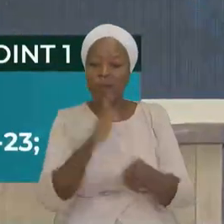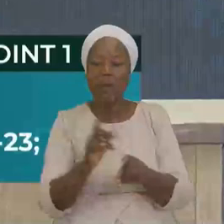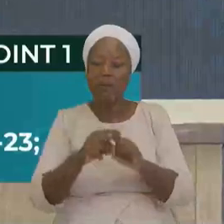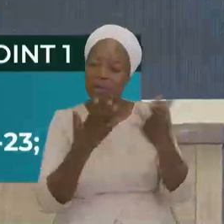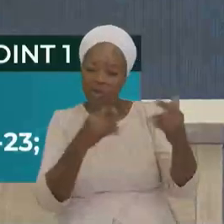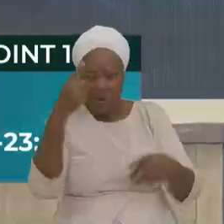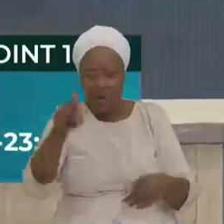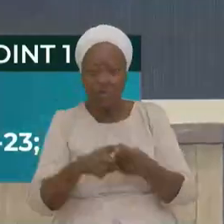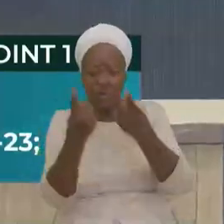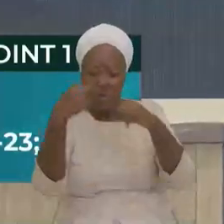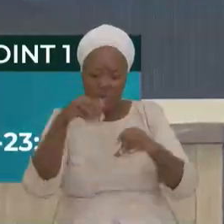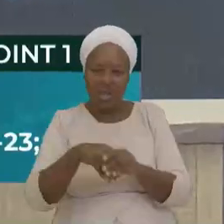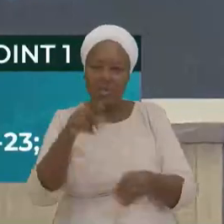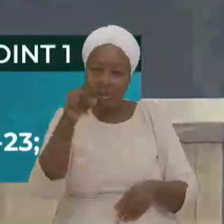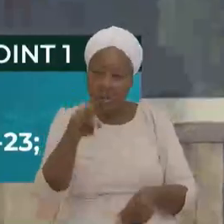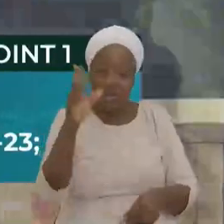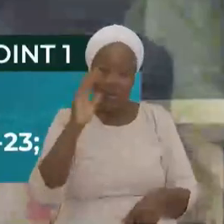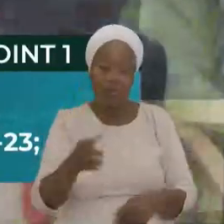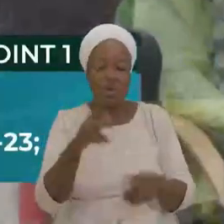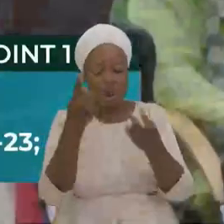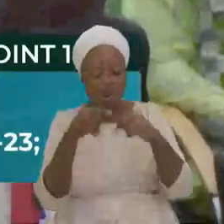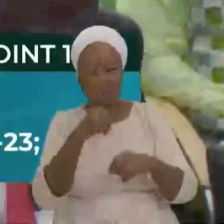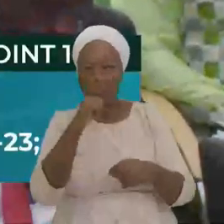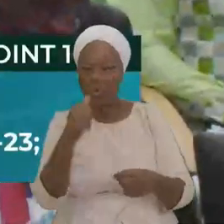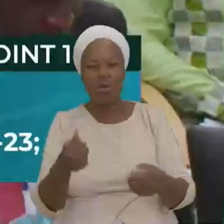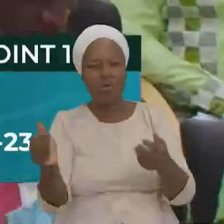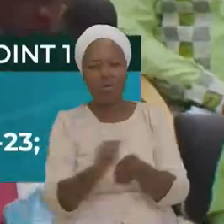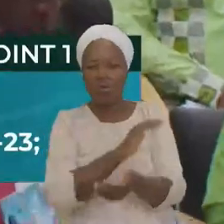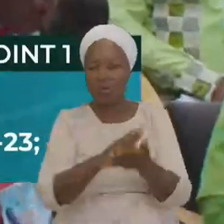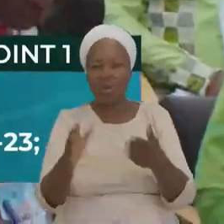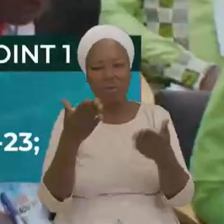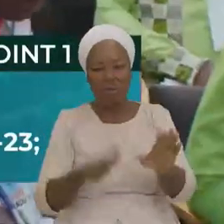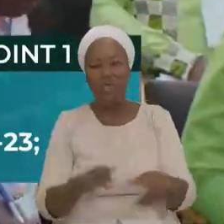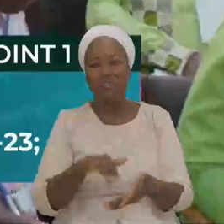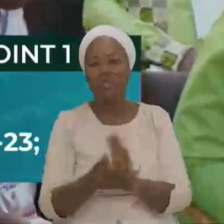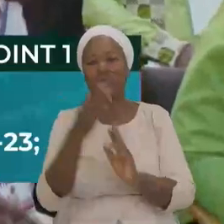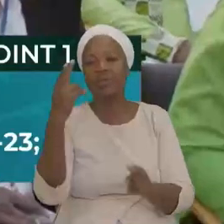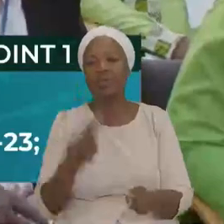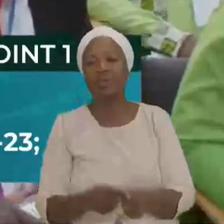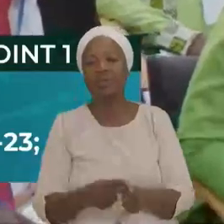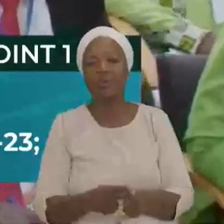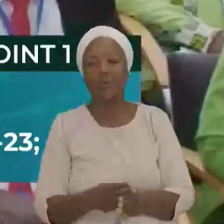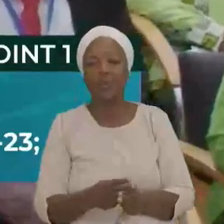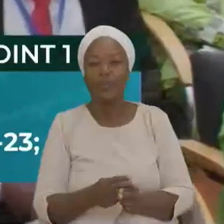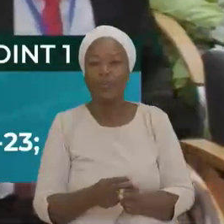dans l'accomplissement de sa promesse. Il attend que tu entres. Tu viendras, tu ne périras pas.